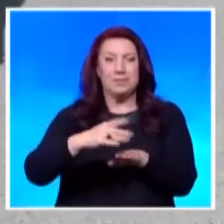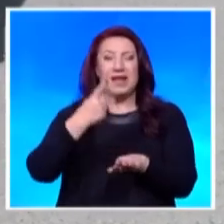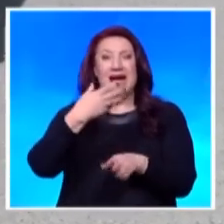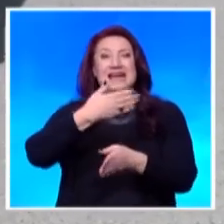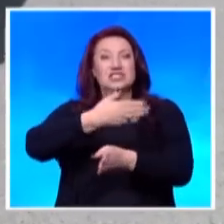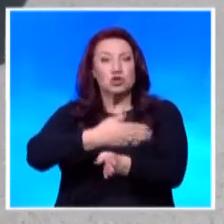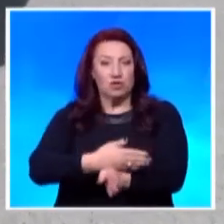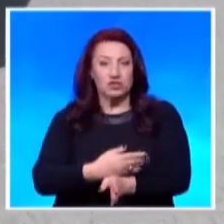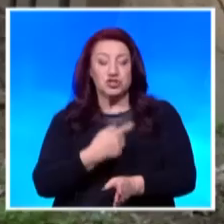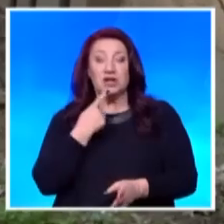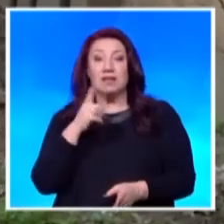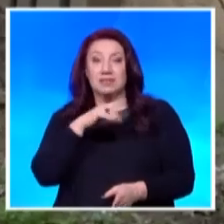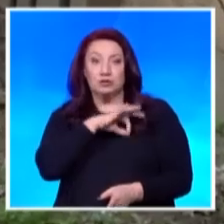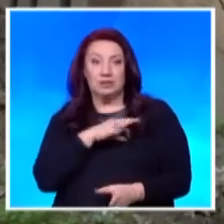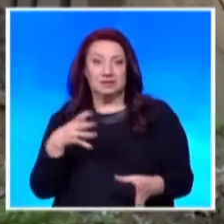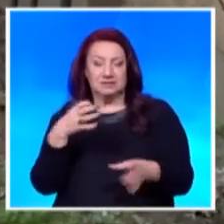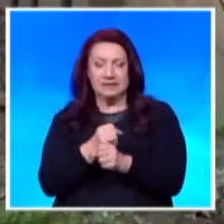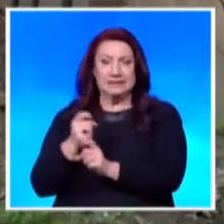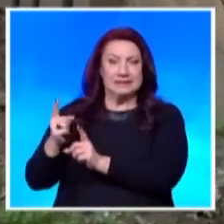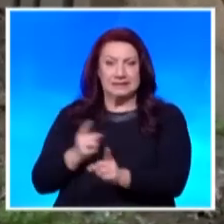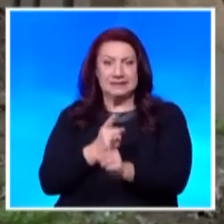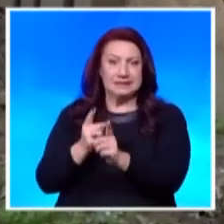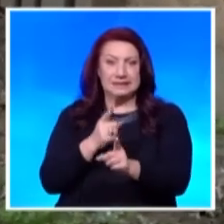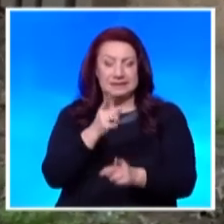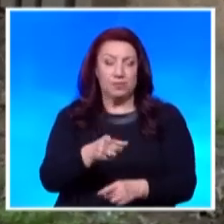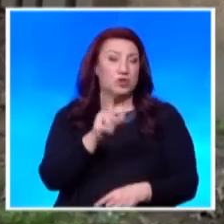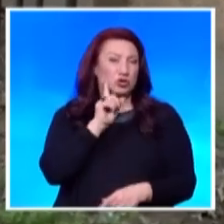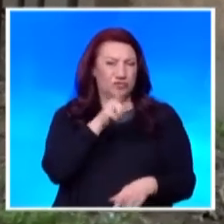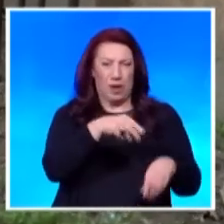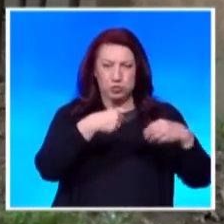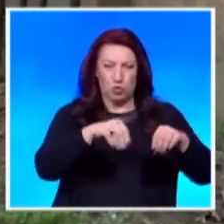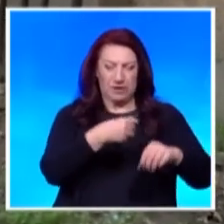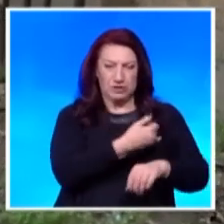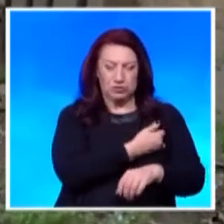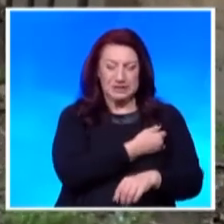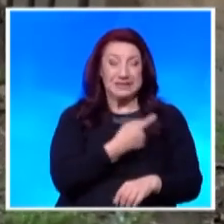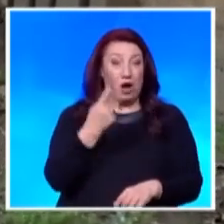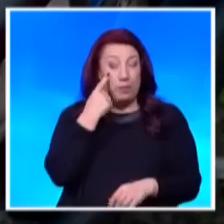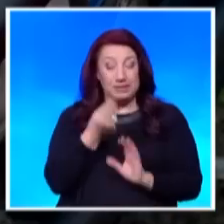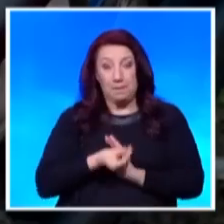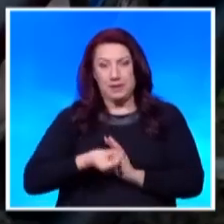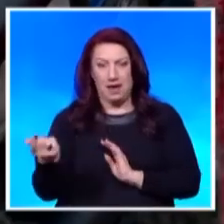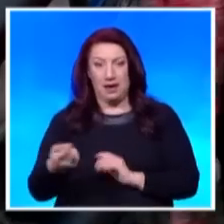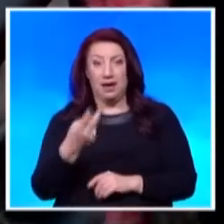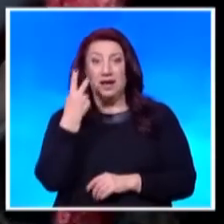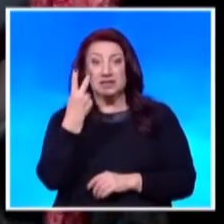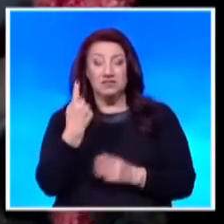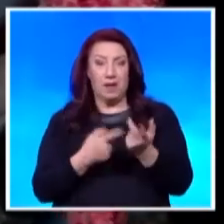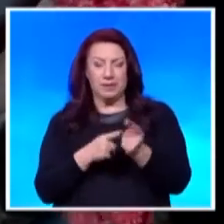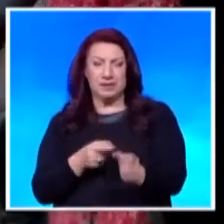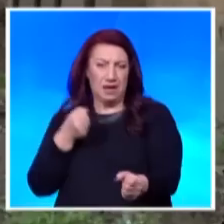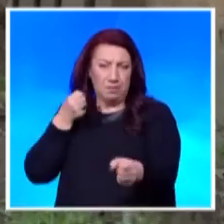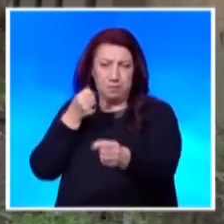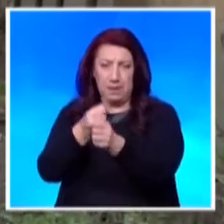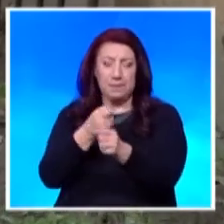се превръща в екшън. В опит да избегне полицейската проверка, мъжът удря с колата си 2 пъти патрулката